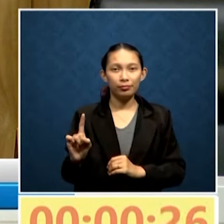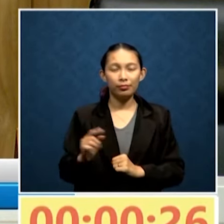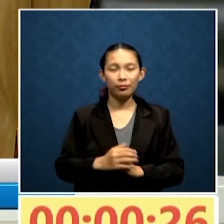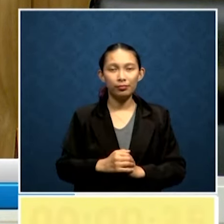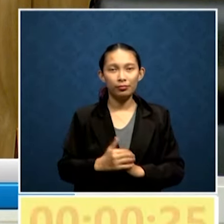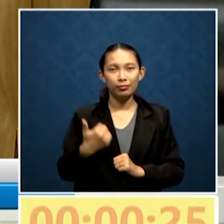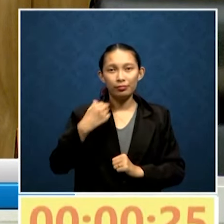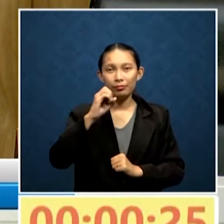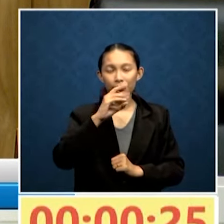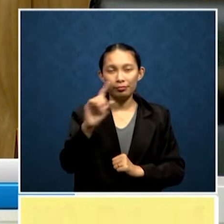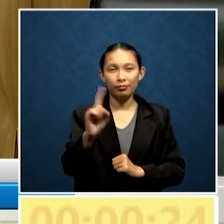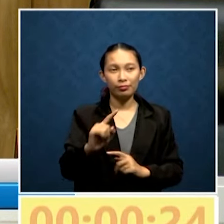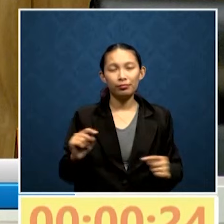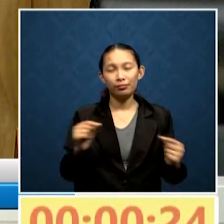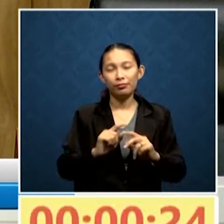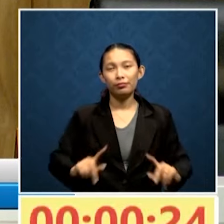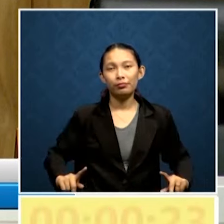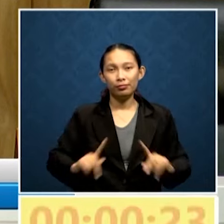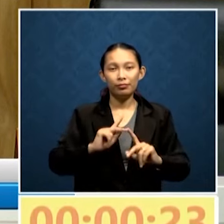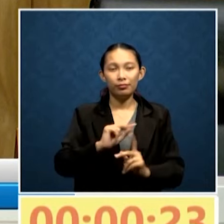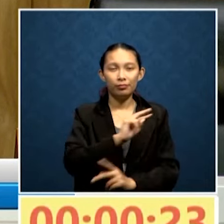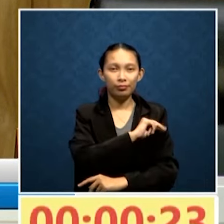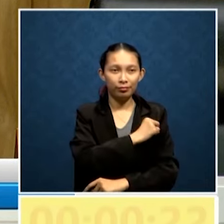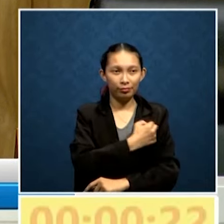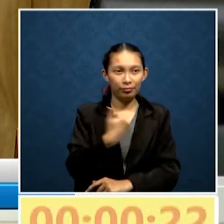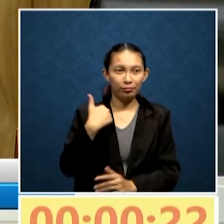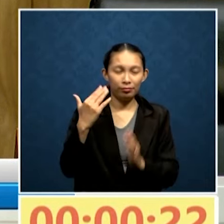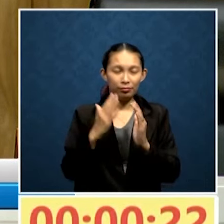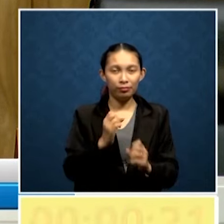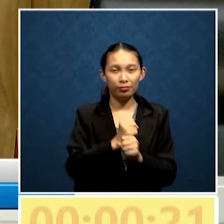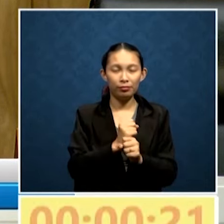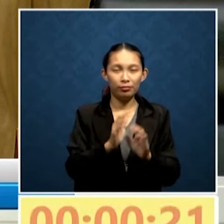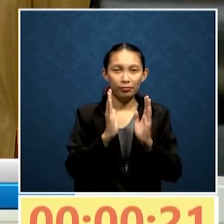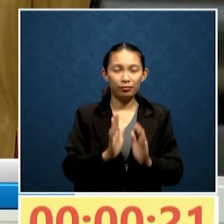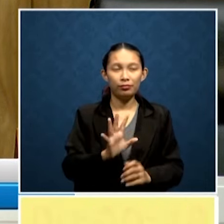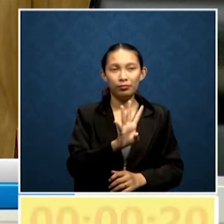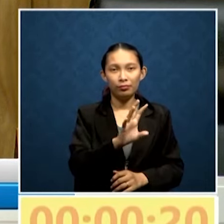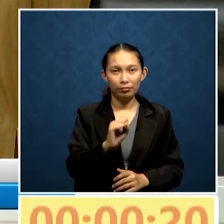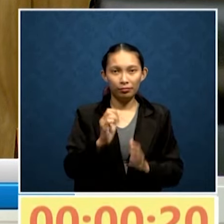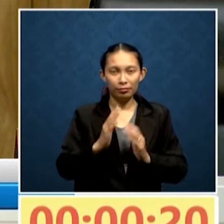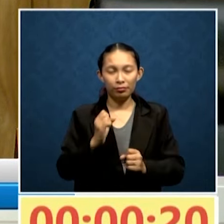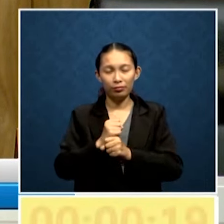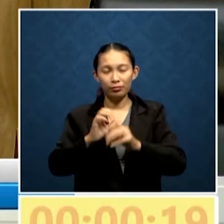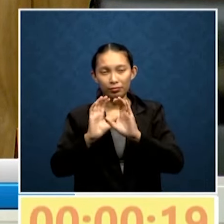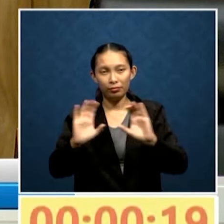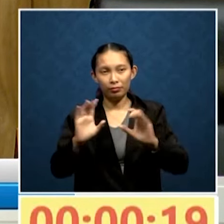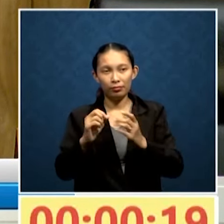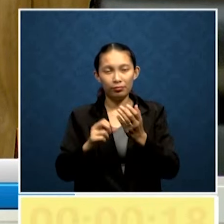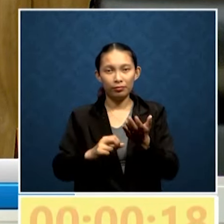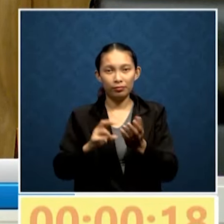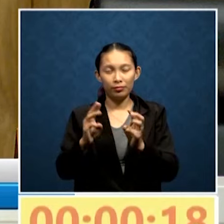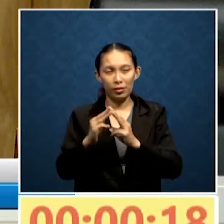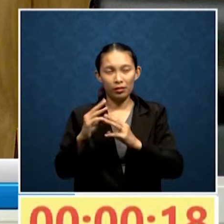ต้องเรียนอย่างนี้นะครับในกระทรวงสาธารณสุขมีข้าราชการพลเรือน 400,000 กว่ามีพนักงานราชการที่สัญญา4ปีเนี่ย